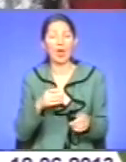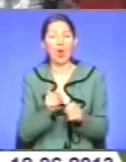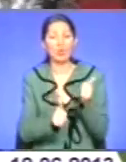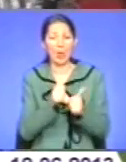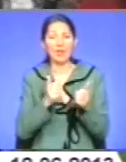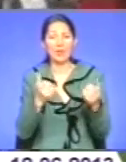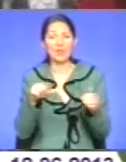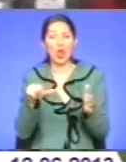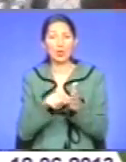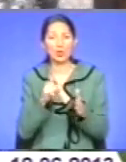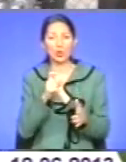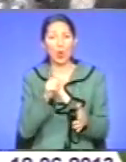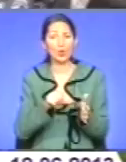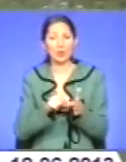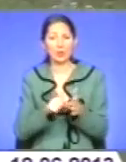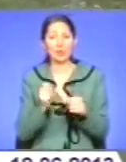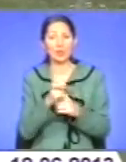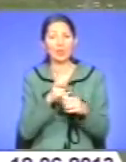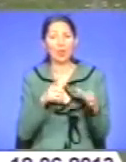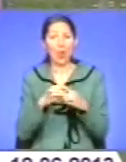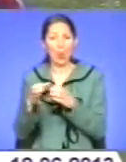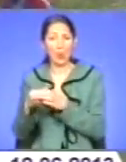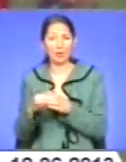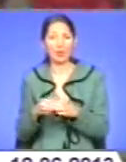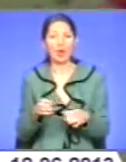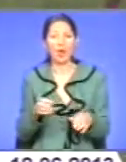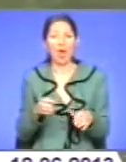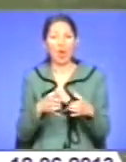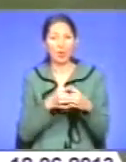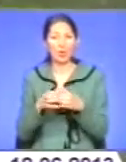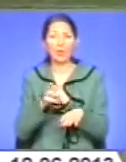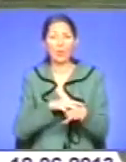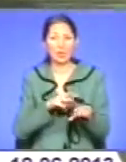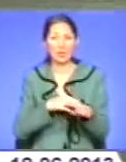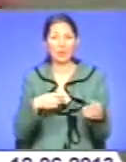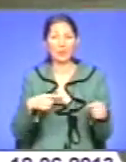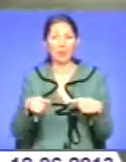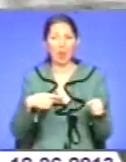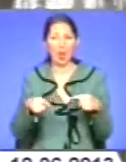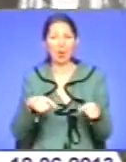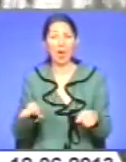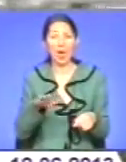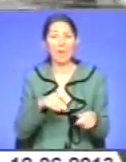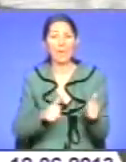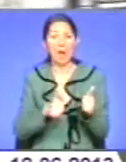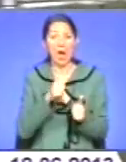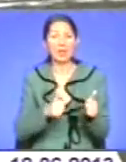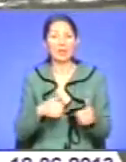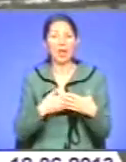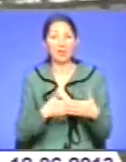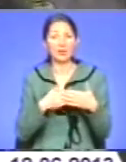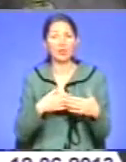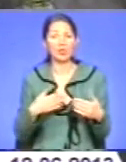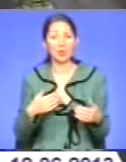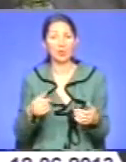учасників з 11 команд колективів фізичної культури правоохоронних органів. На футбольному полі змагалися найактивніші спортсмени Тернопільської міліції,